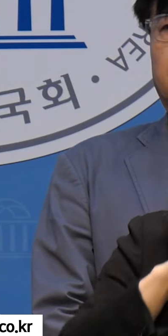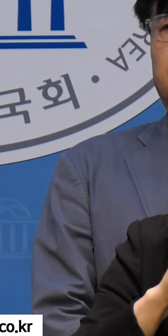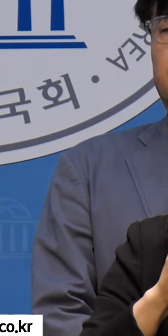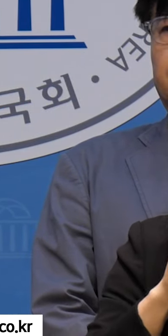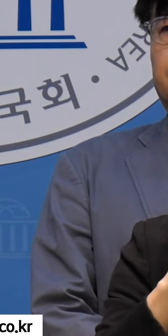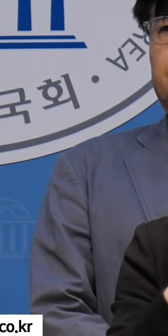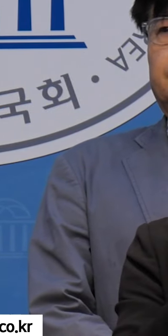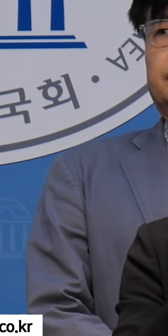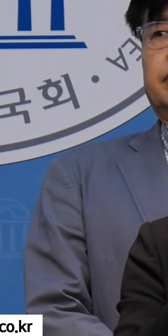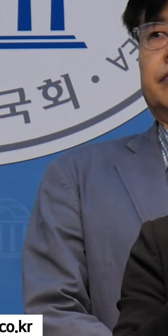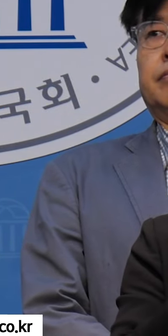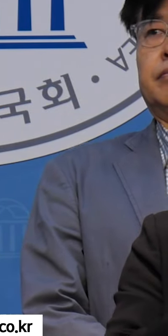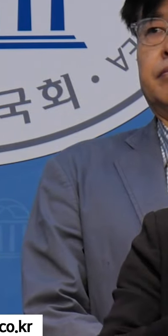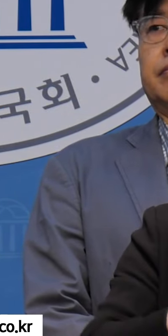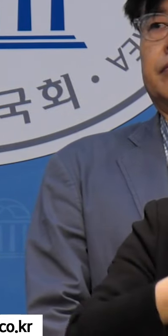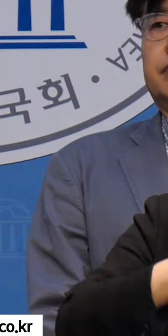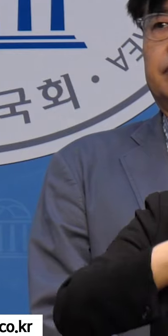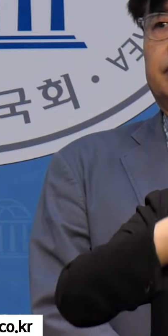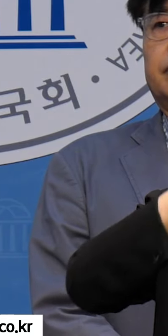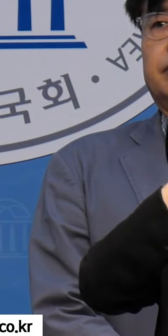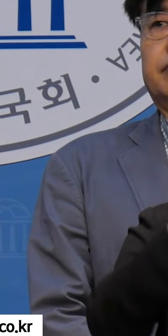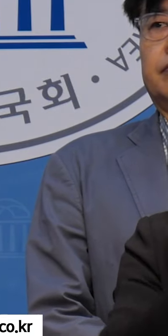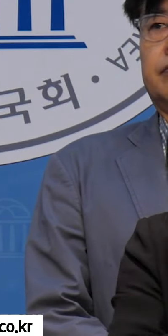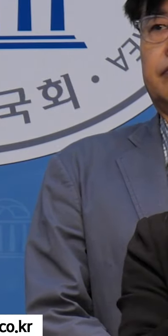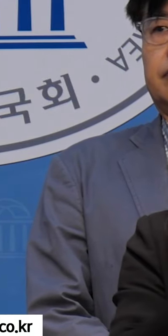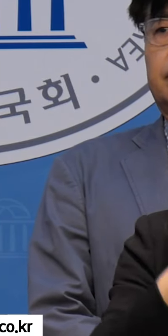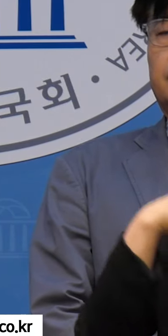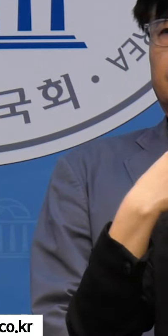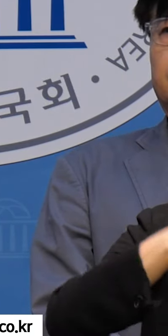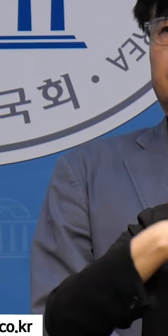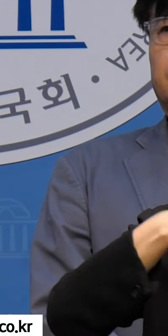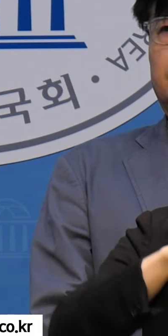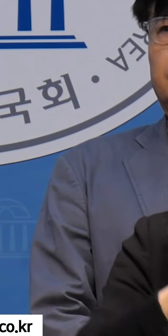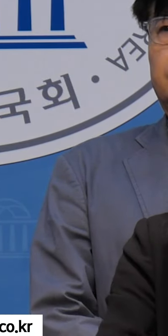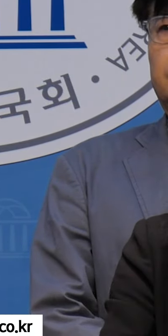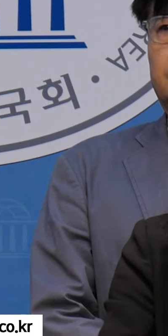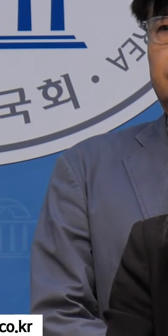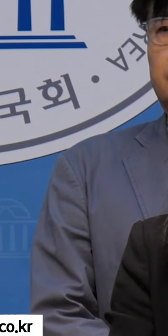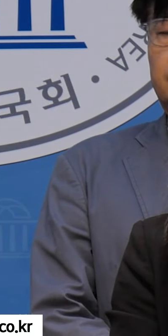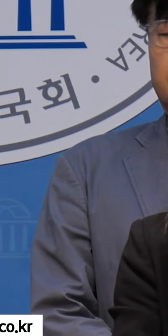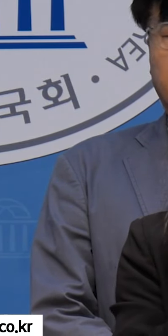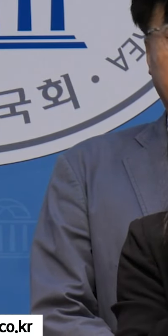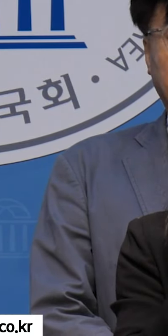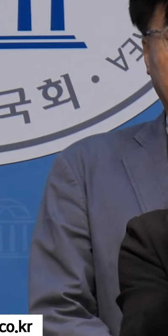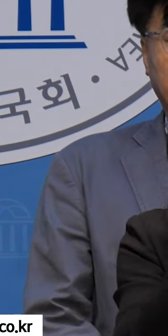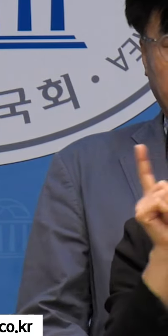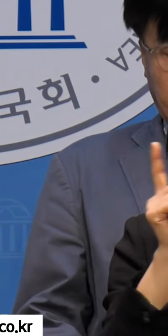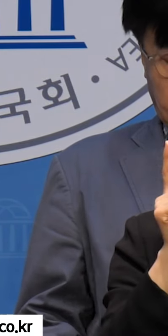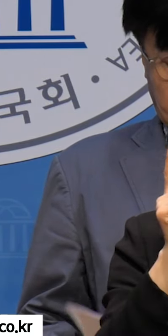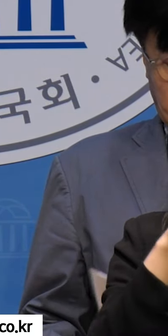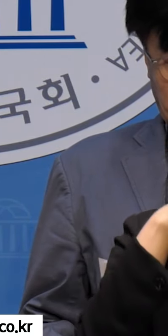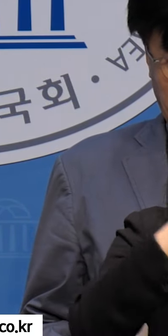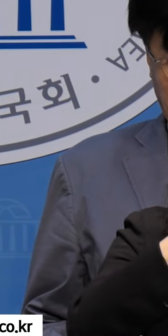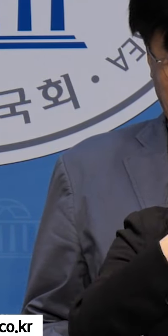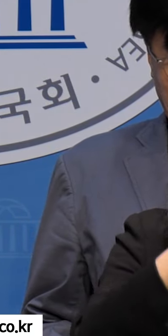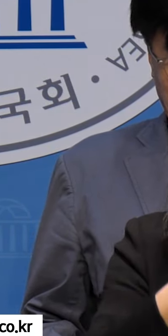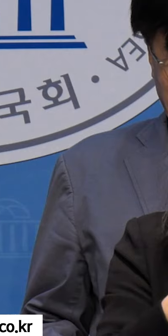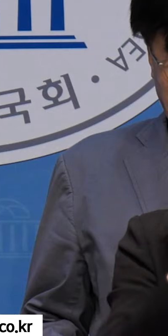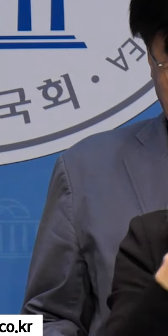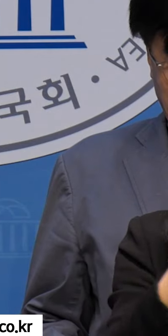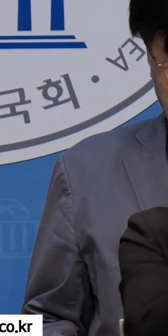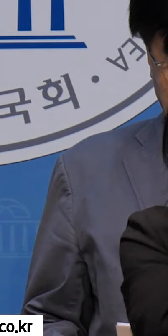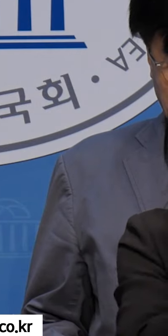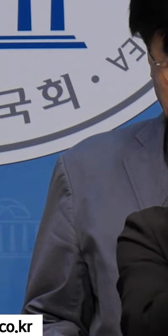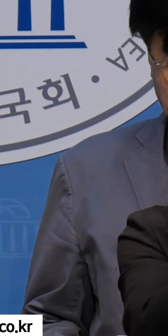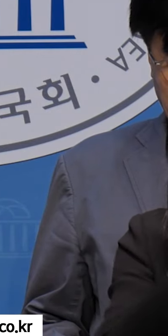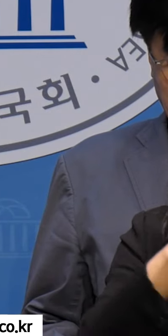부동산 가격이 치솟는 건 문제, 결국은 교육 문제다. 그래서 서울대학의 입학 정원을 각